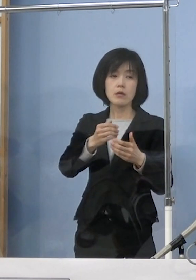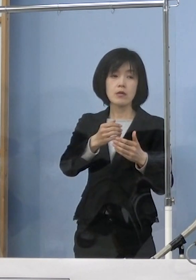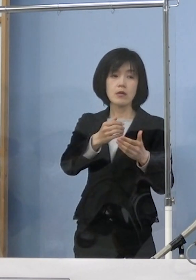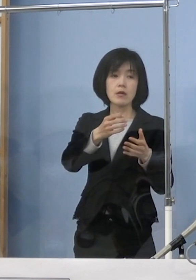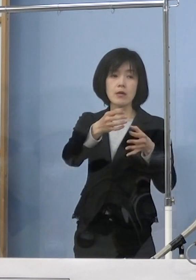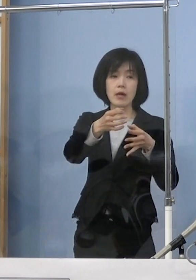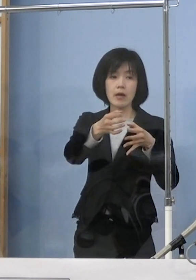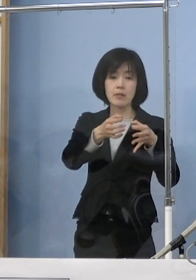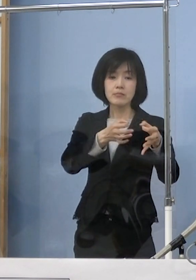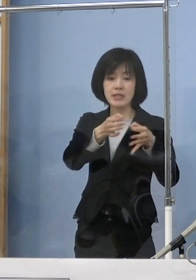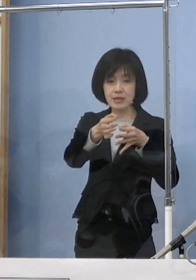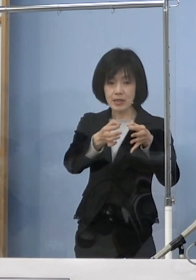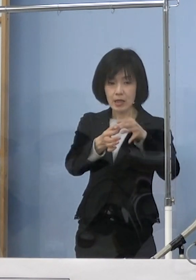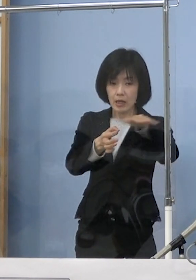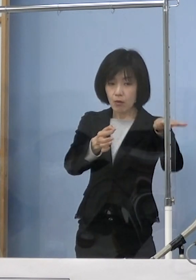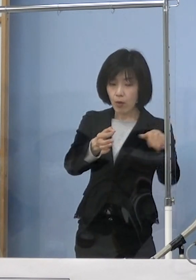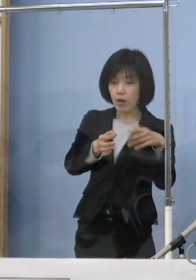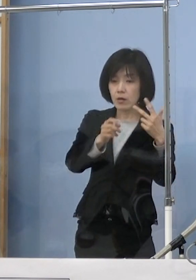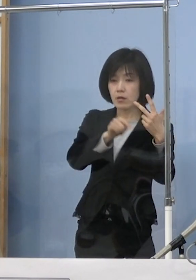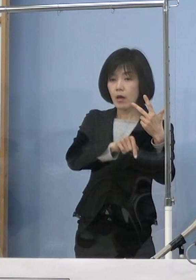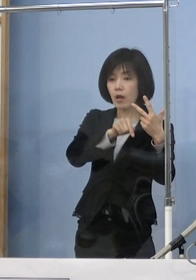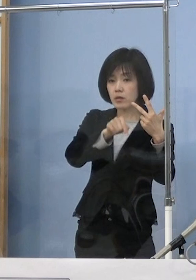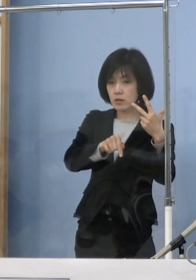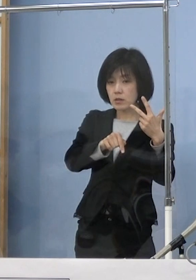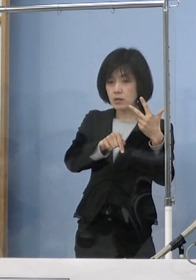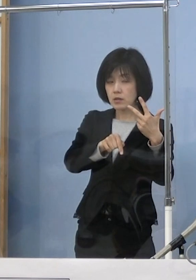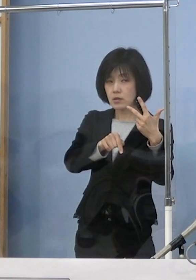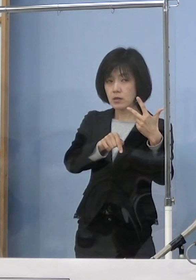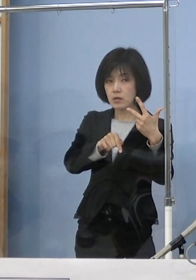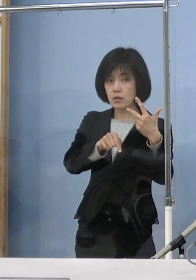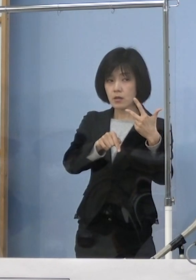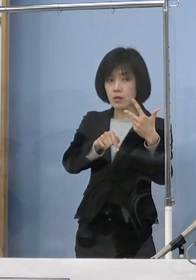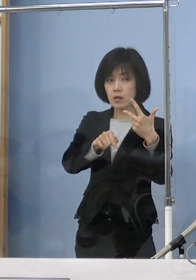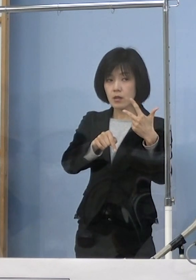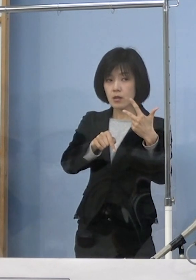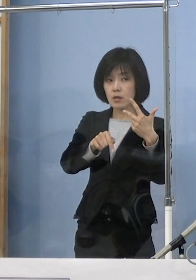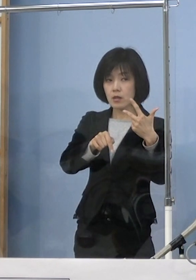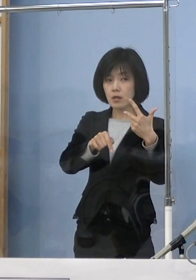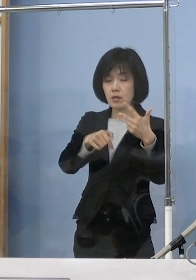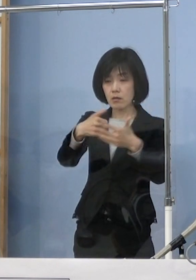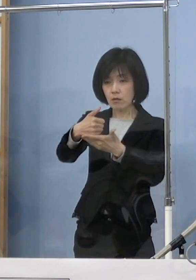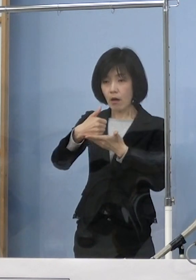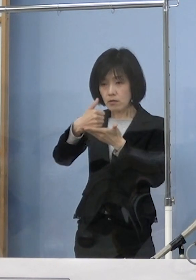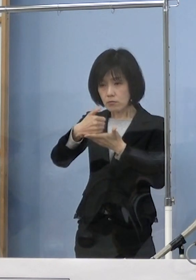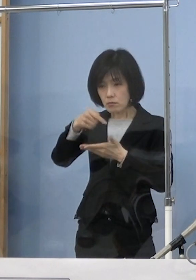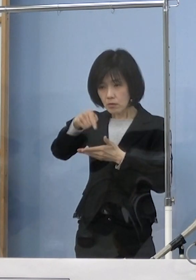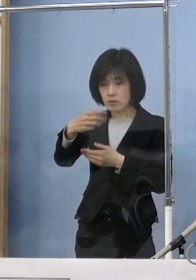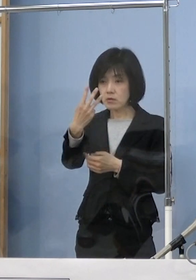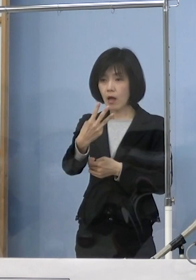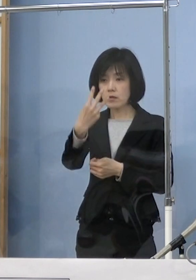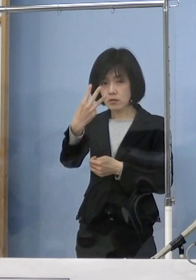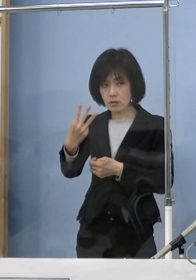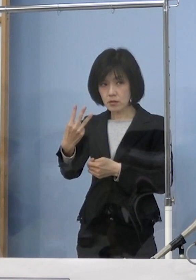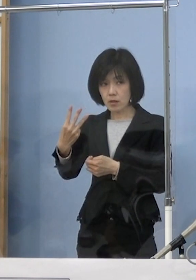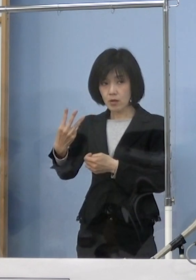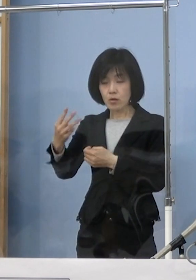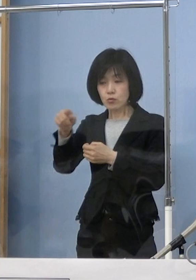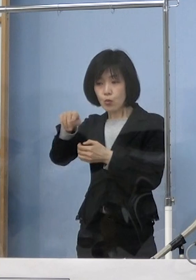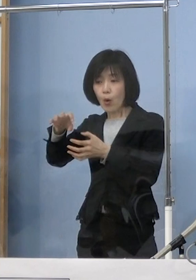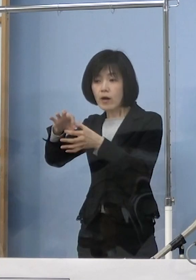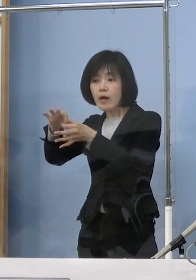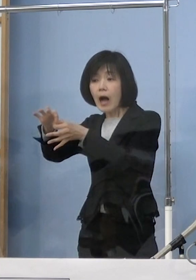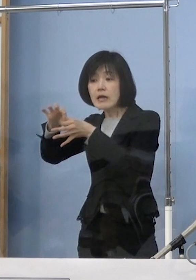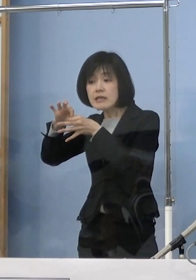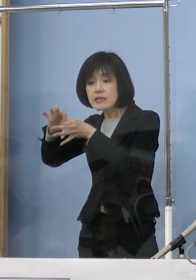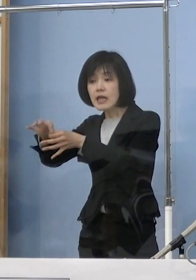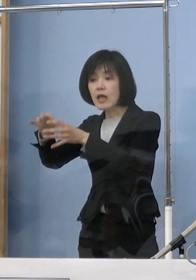店員が 7人 ですよね。お客さんが 3人。店員というかお店側サイドですよね。 お店側サイドが7人と、お客さんが3人と、その関係者っ